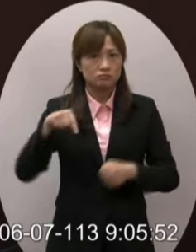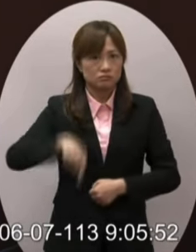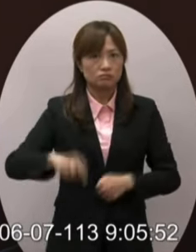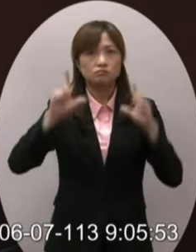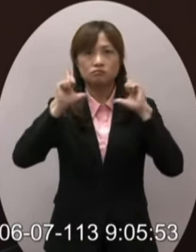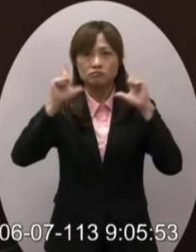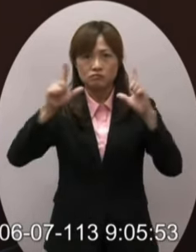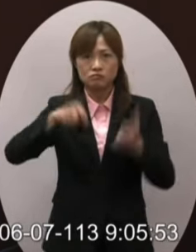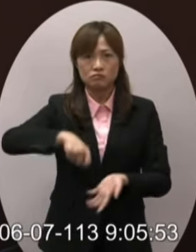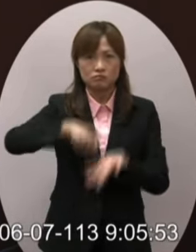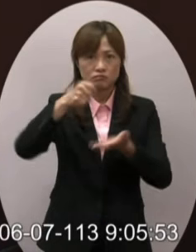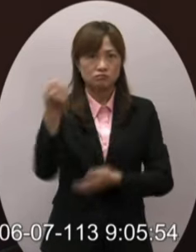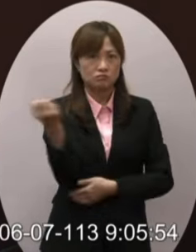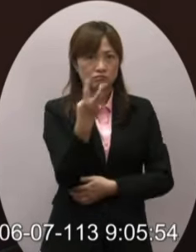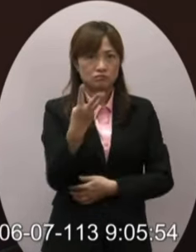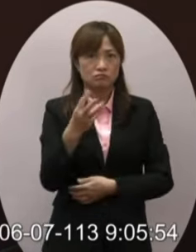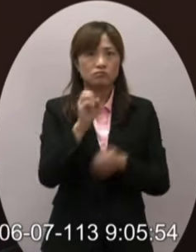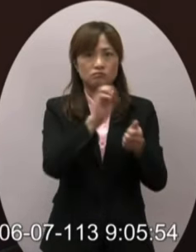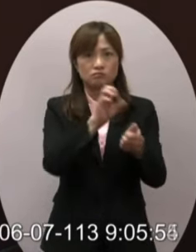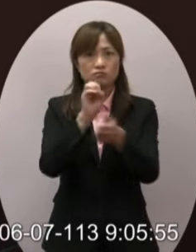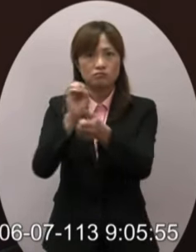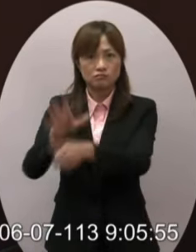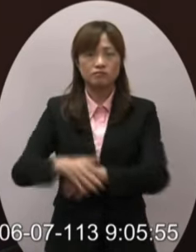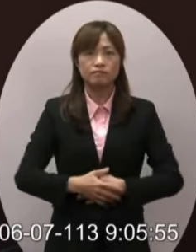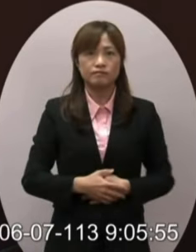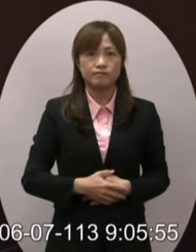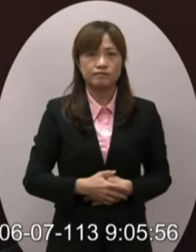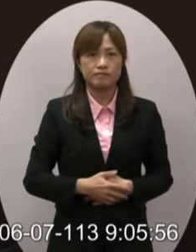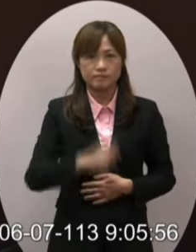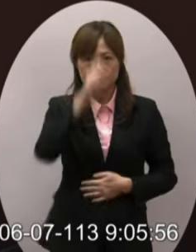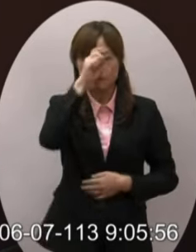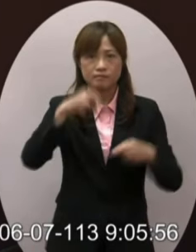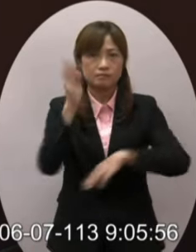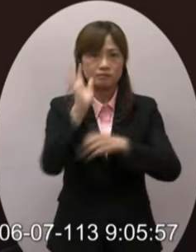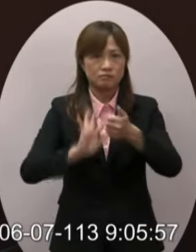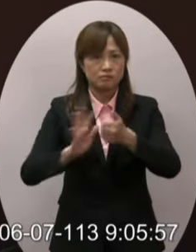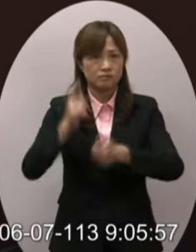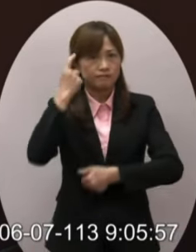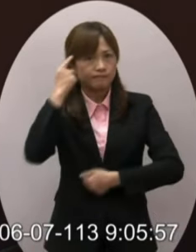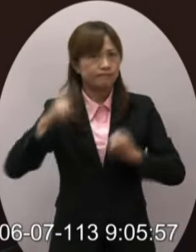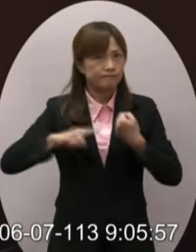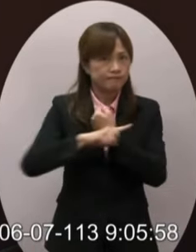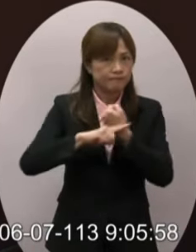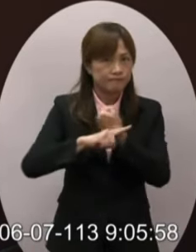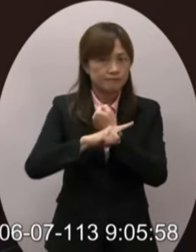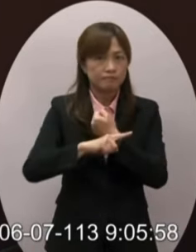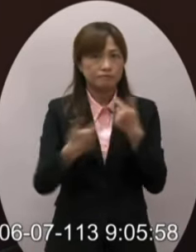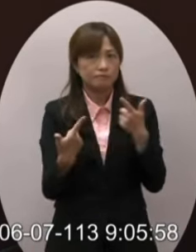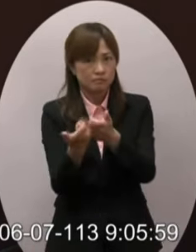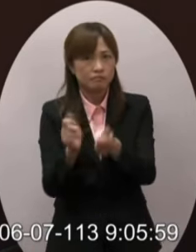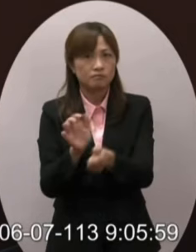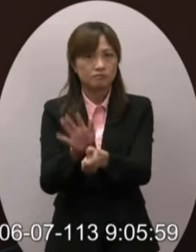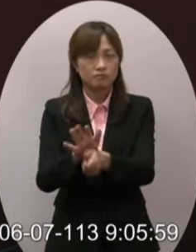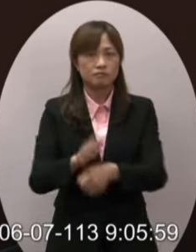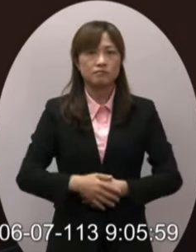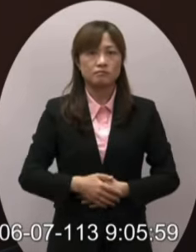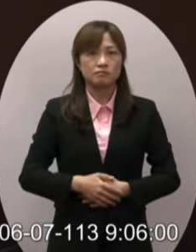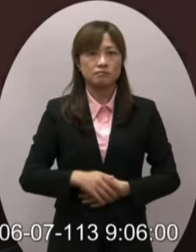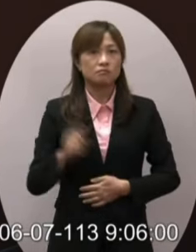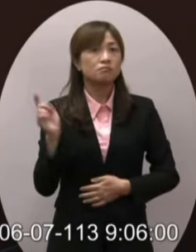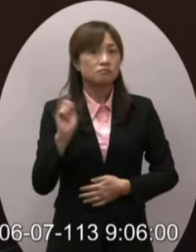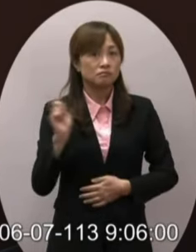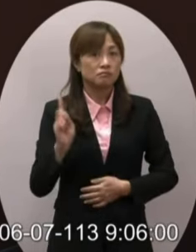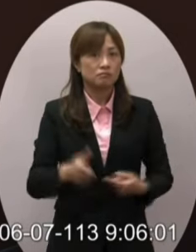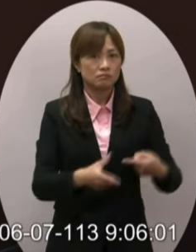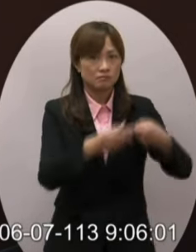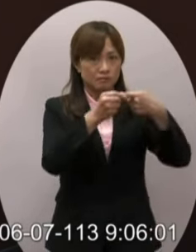出来，有3个意见，想请我们行政团队好好来去思考，并且执行。 第一件事情